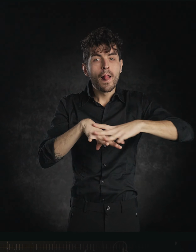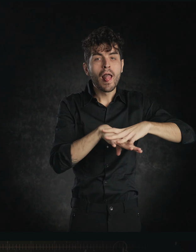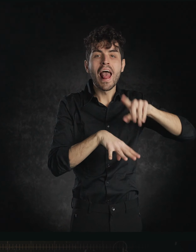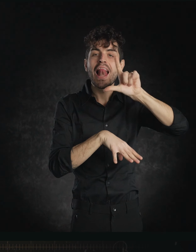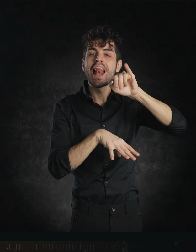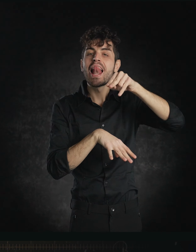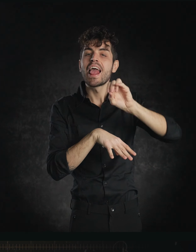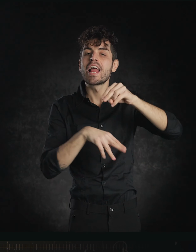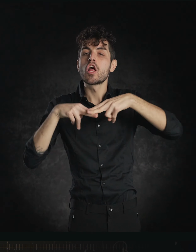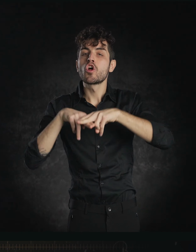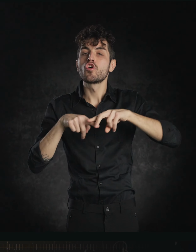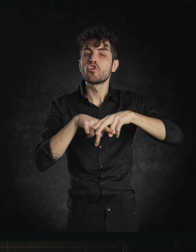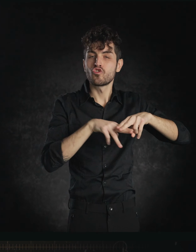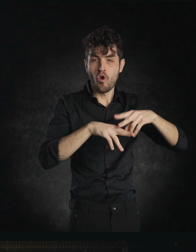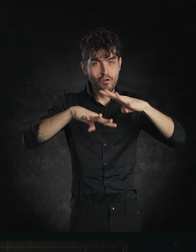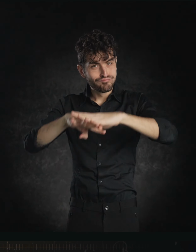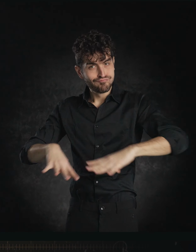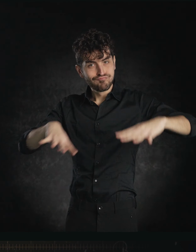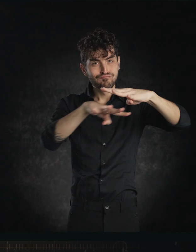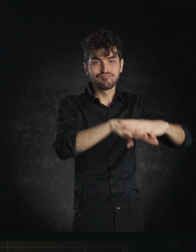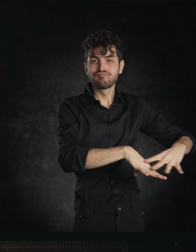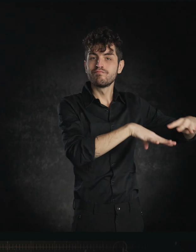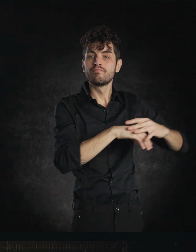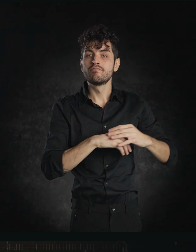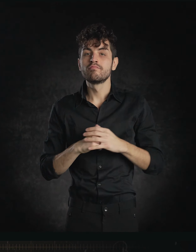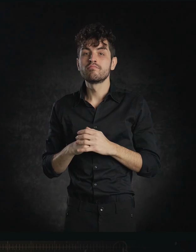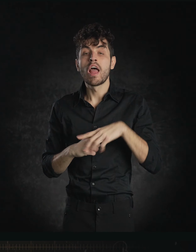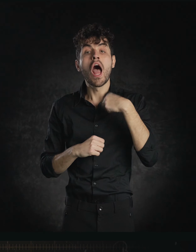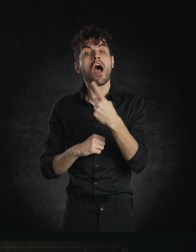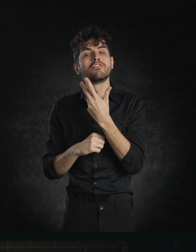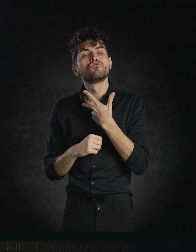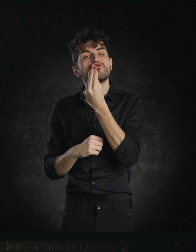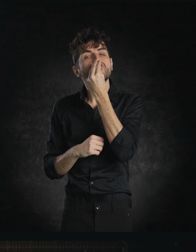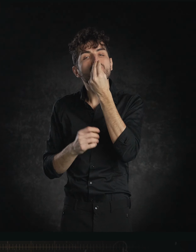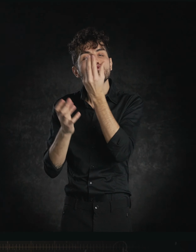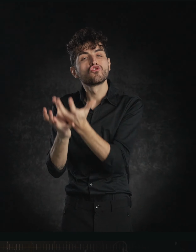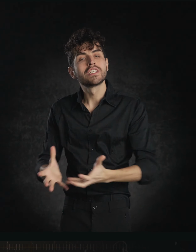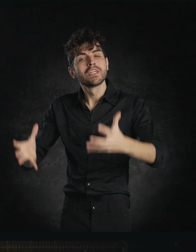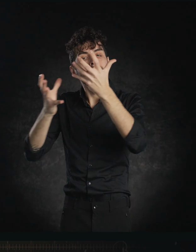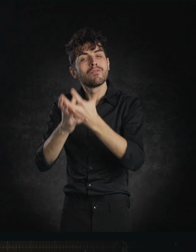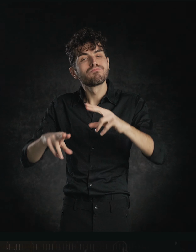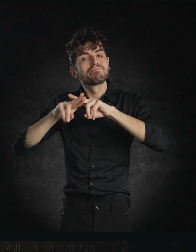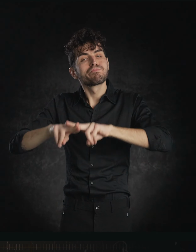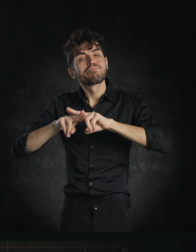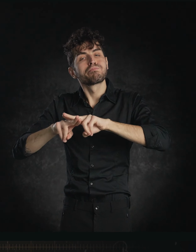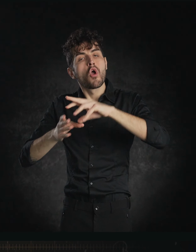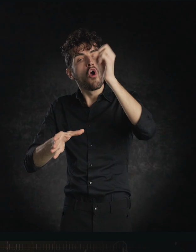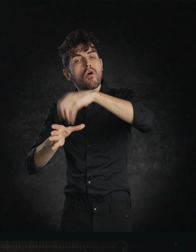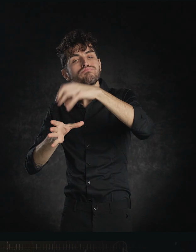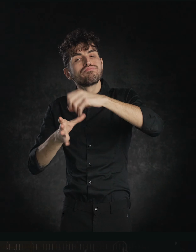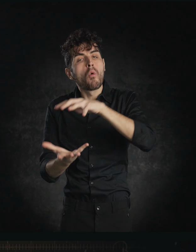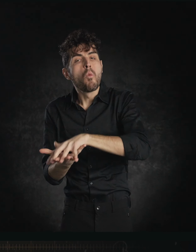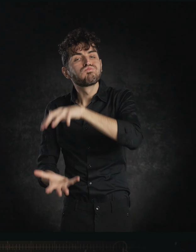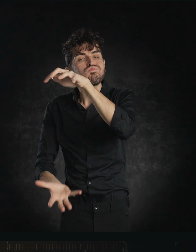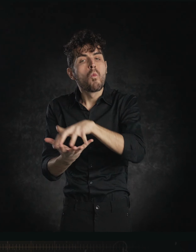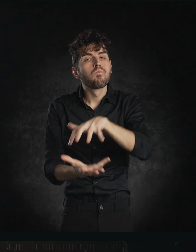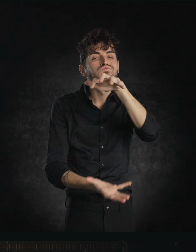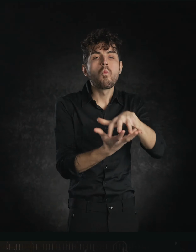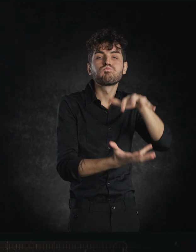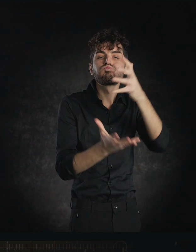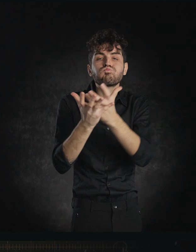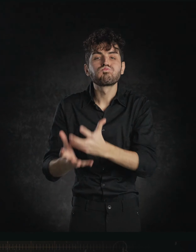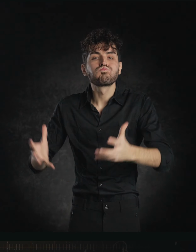poggiatesta stesso. Vediamo giare che contengono residui di cibo che erano costruite all